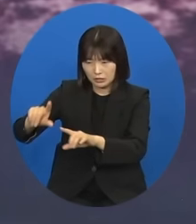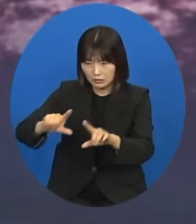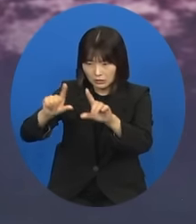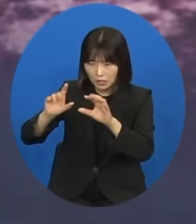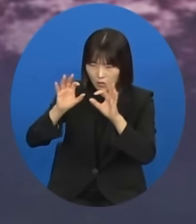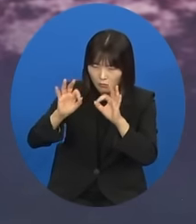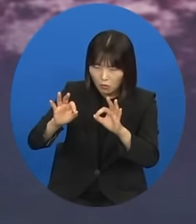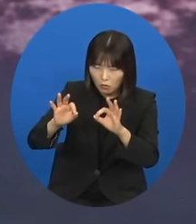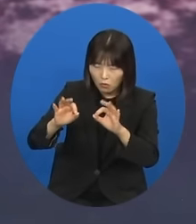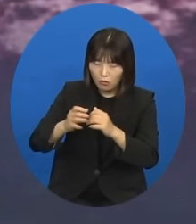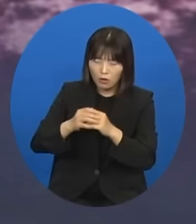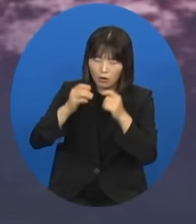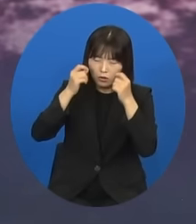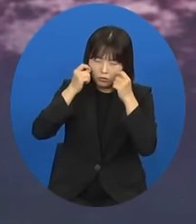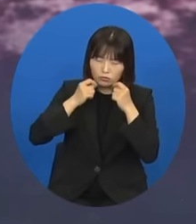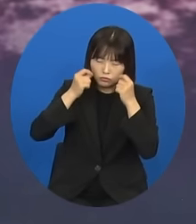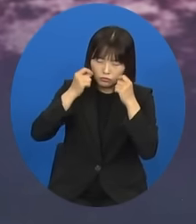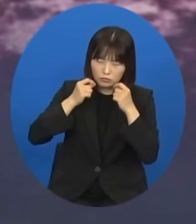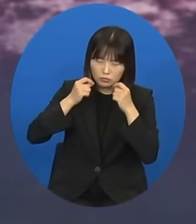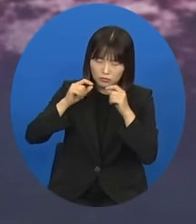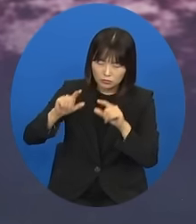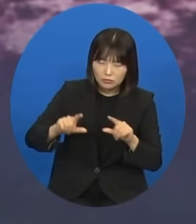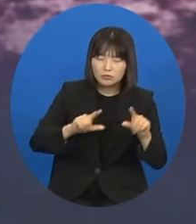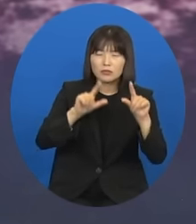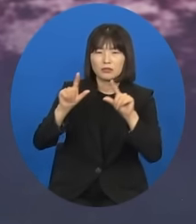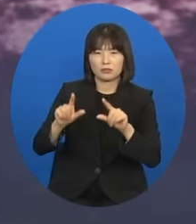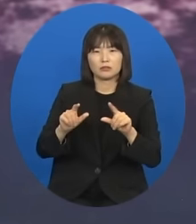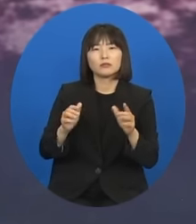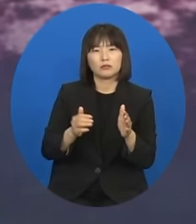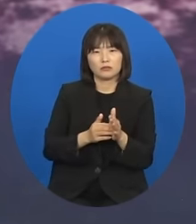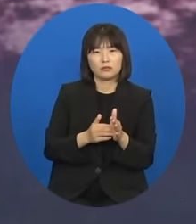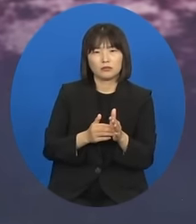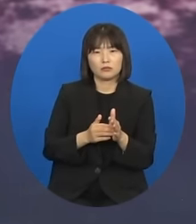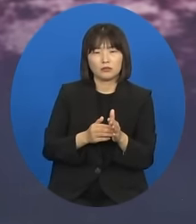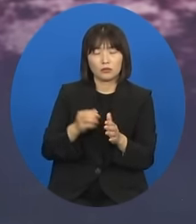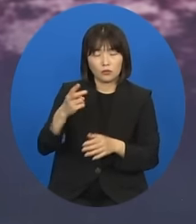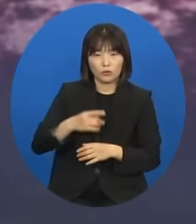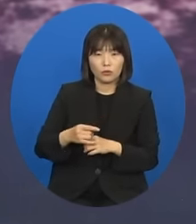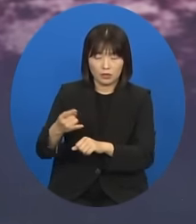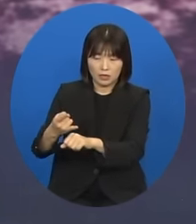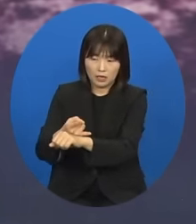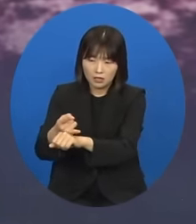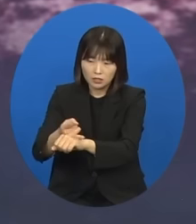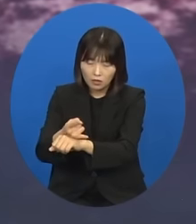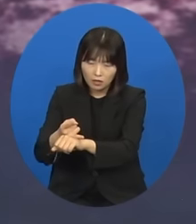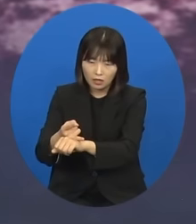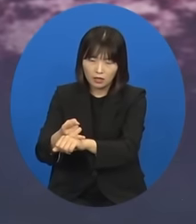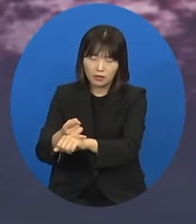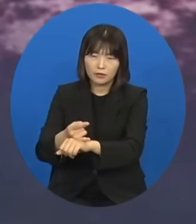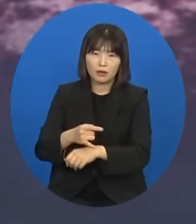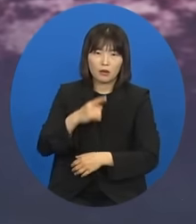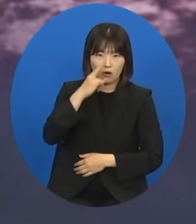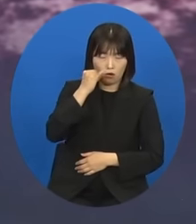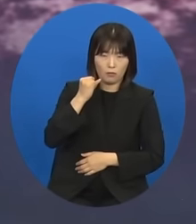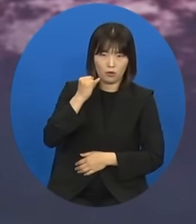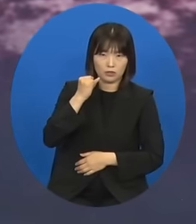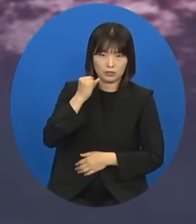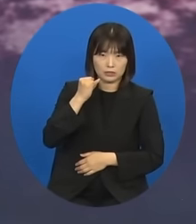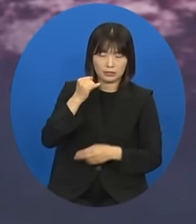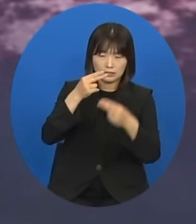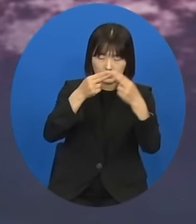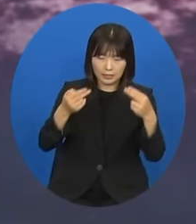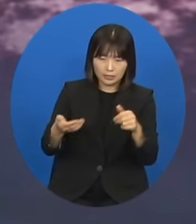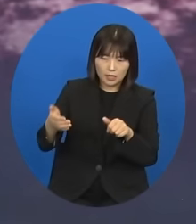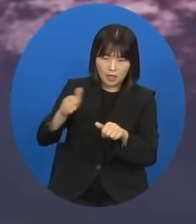속에 보내게 됩니다 게다가 에가 그의 어머니 리브가의 장례를 치렀다는 기록이 나오진